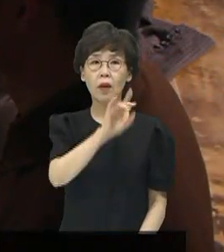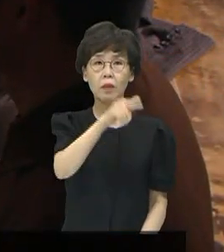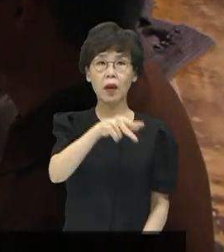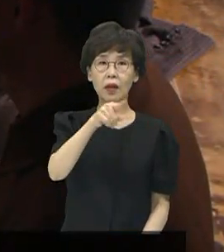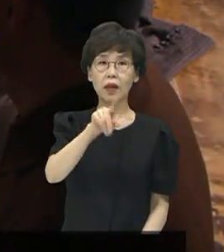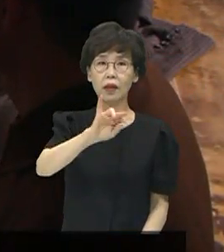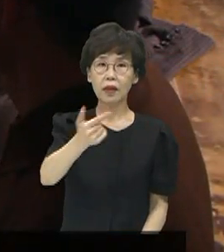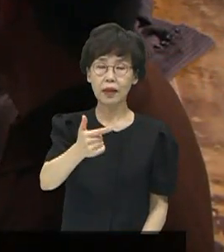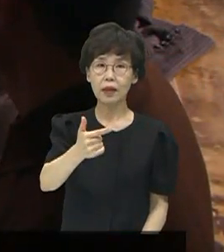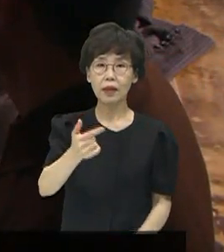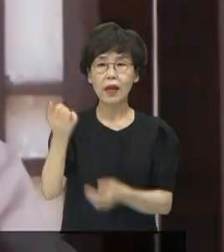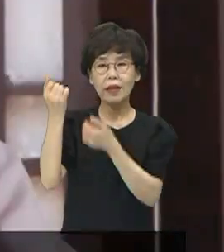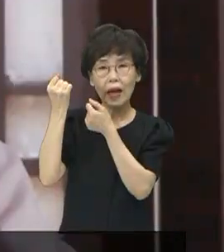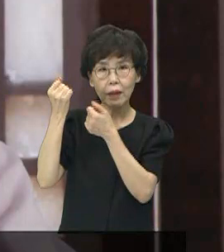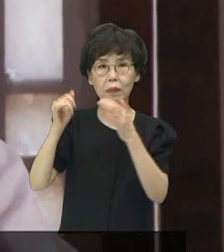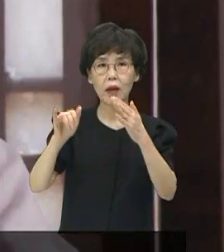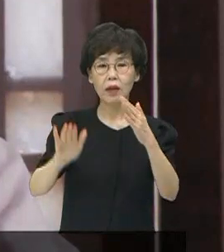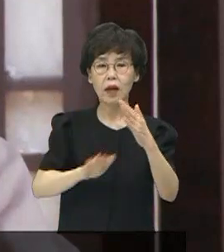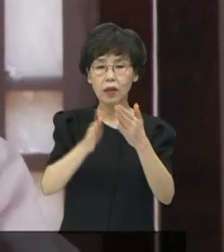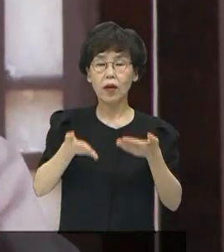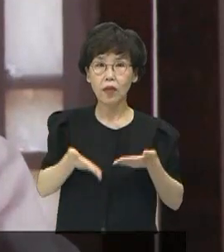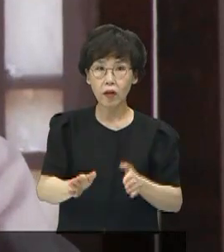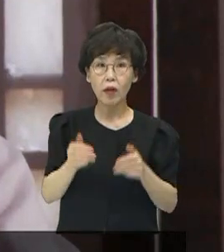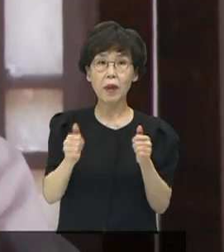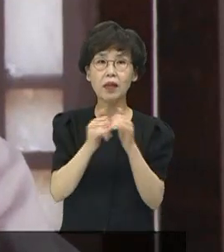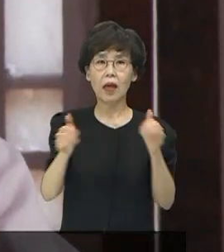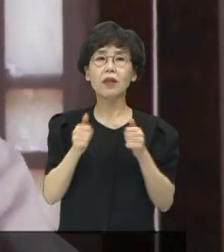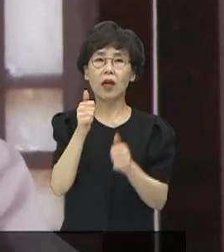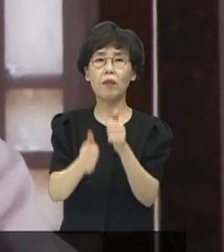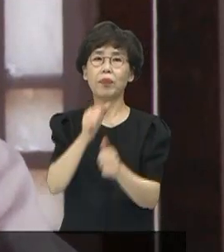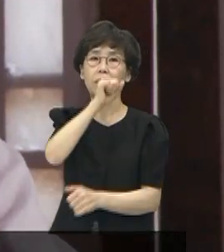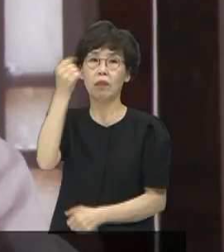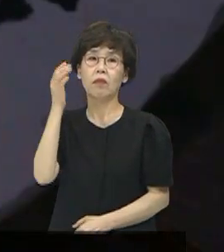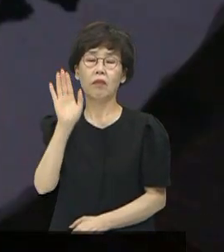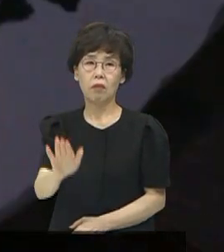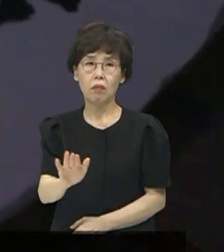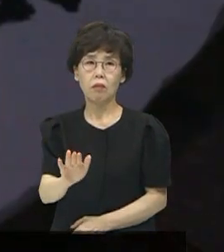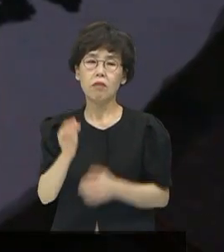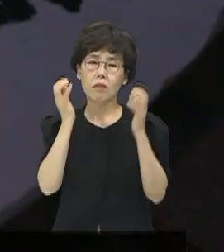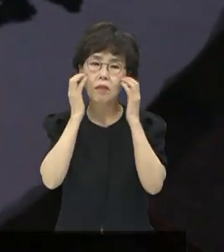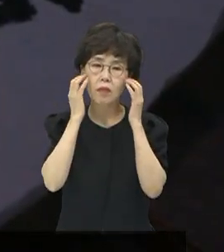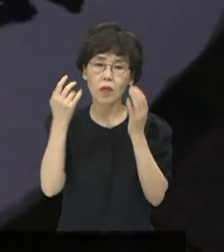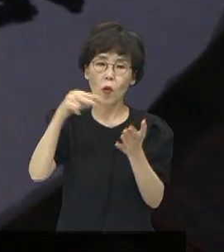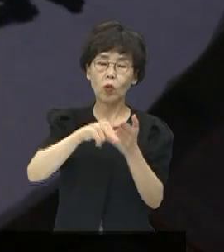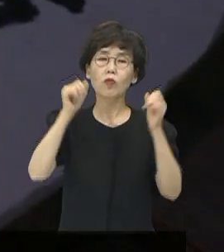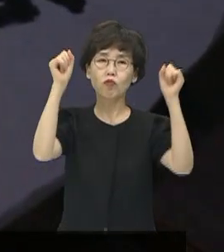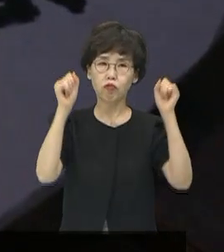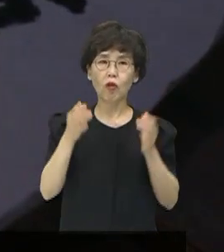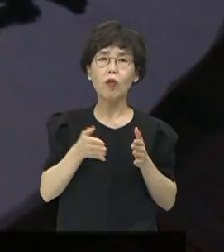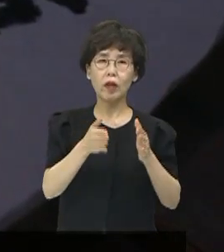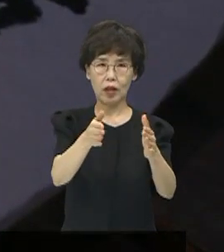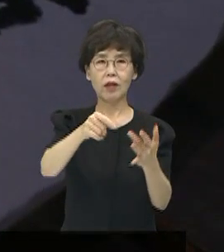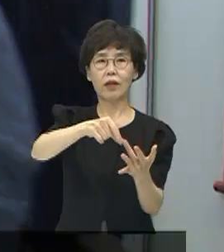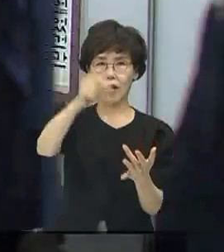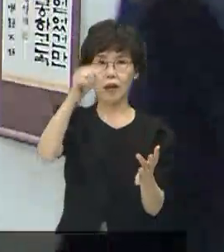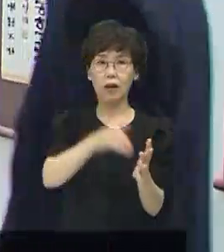박상진 의사는 양반 가문에서 태어나 판사 시험에 합격했지만 험난한 독립운동가의 길을 기꺼이